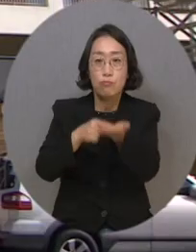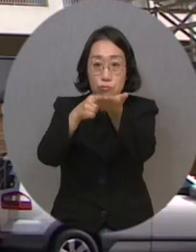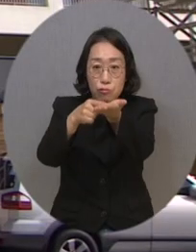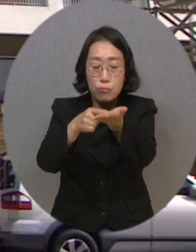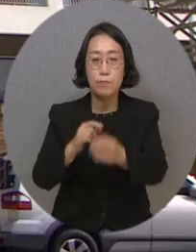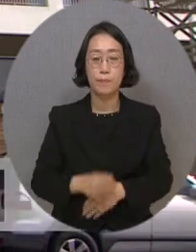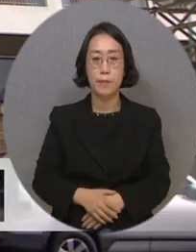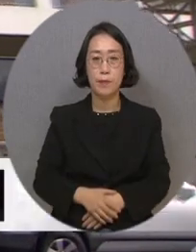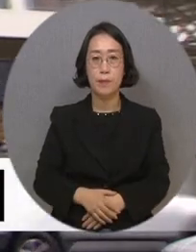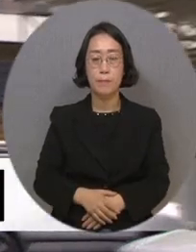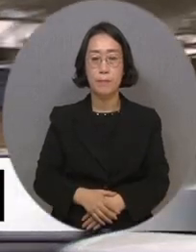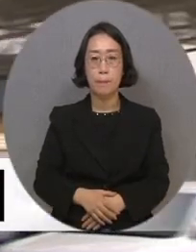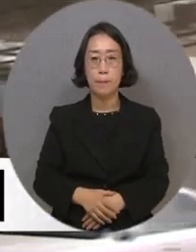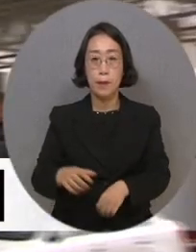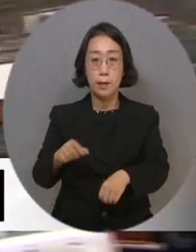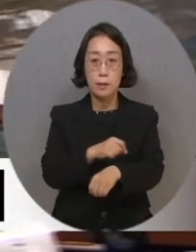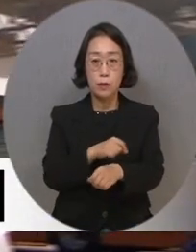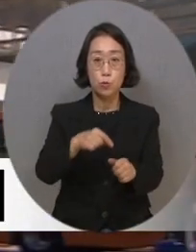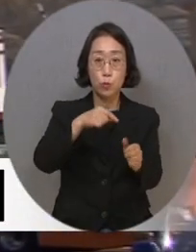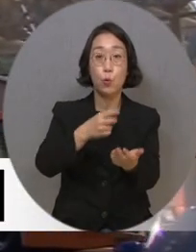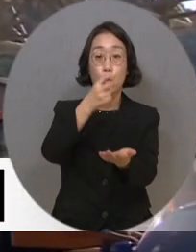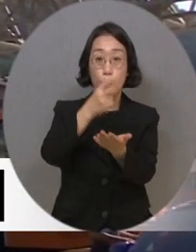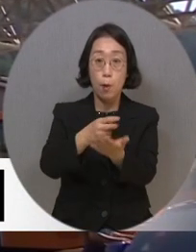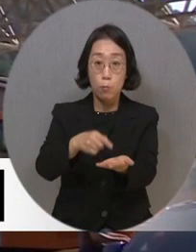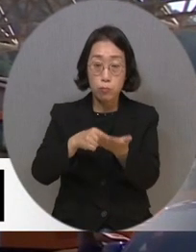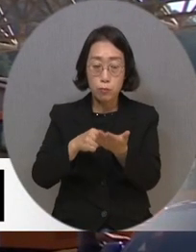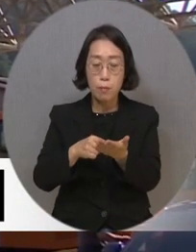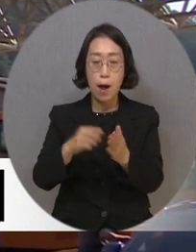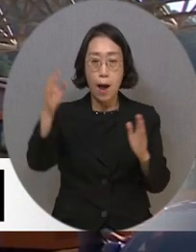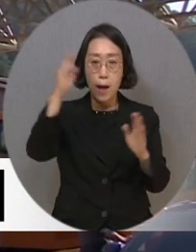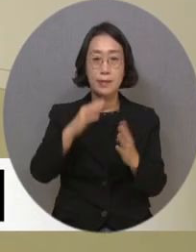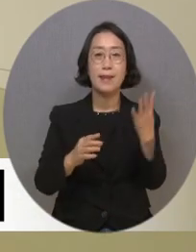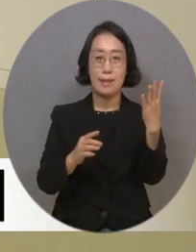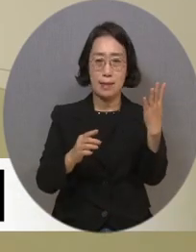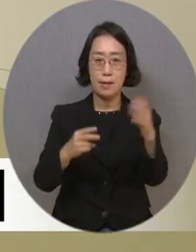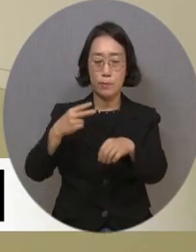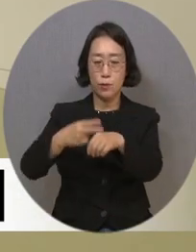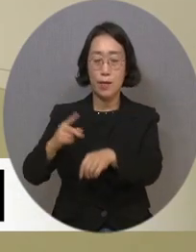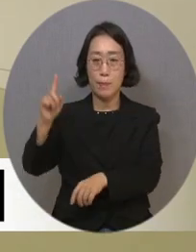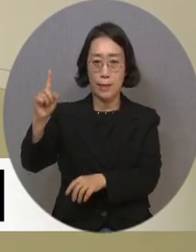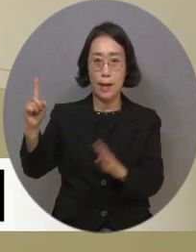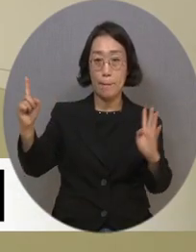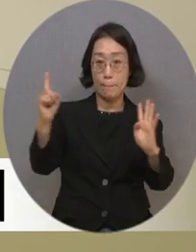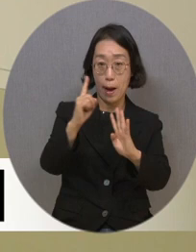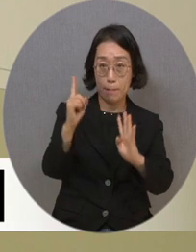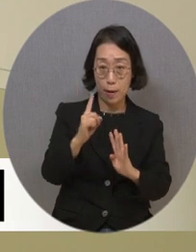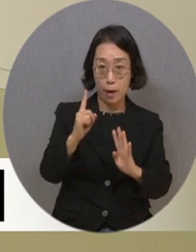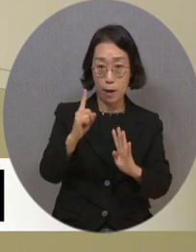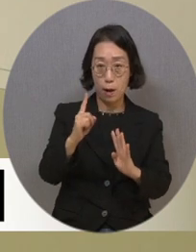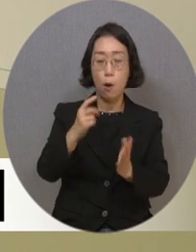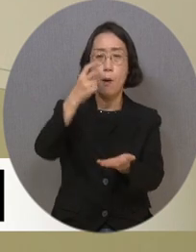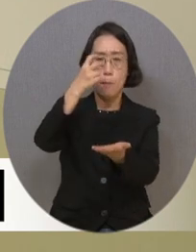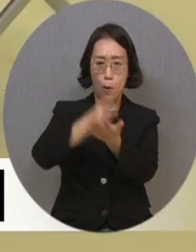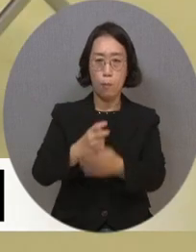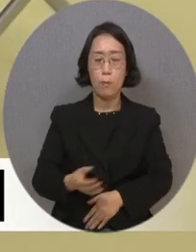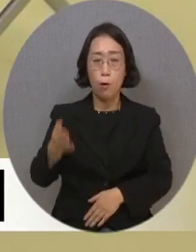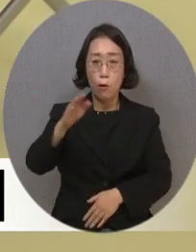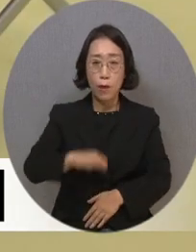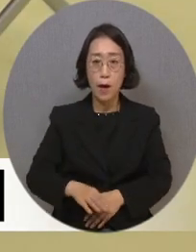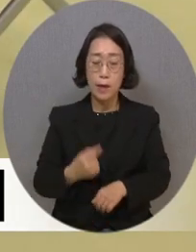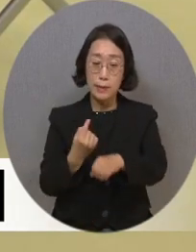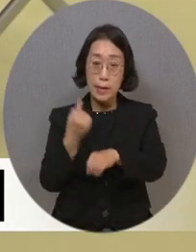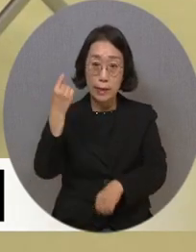발의됐습니다 특수교육법에 따르면 학생당 교원 한 명을 배정해야 합니다 하지만